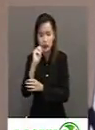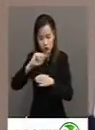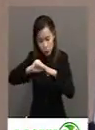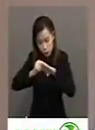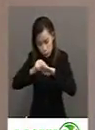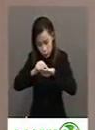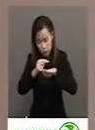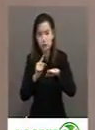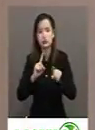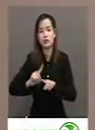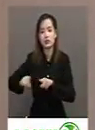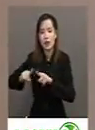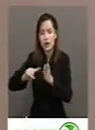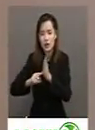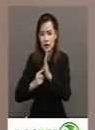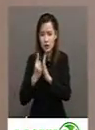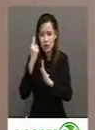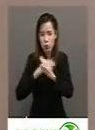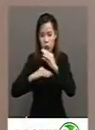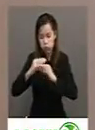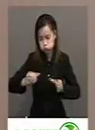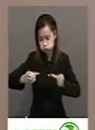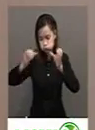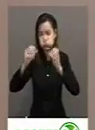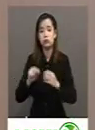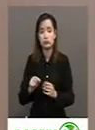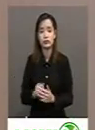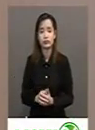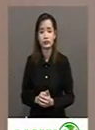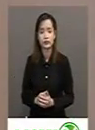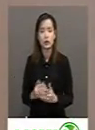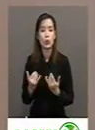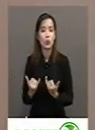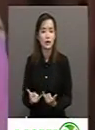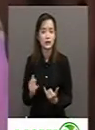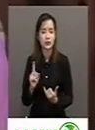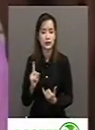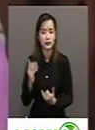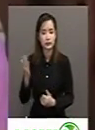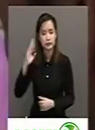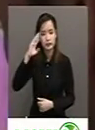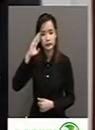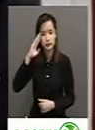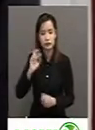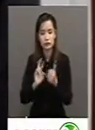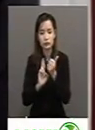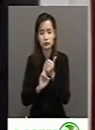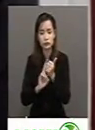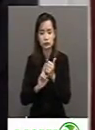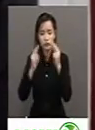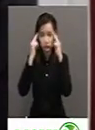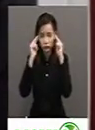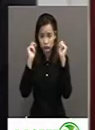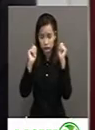ต่างๆขึ้นโครงสร้างไม้บุษบกแล้วเสร็จค่ะ ครับซึ่งในวันเดียวกันนี้เองนะครับพลเอกธนศักดิ์ปฏิมาภกรรองนายกรัฐมนตรี